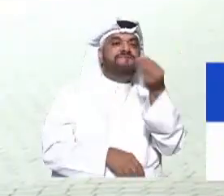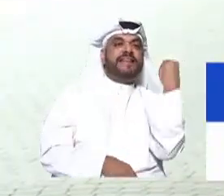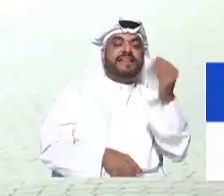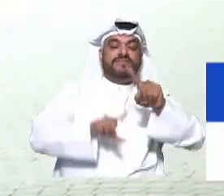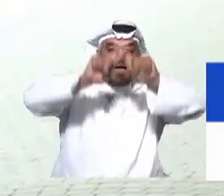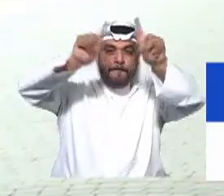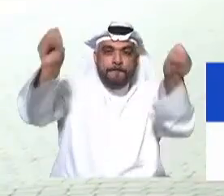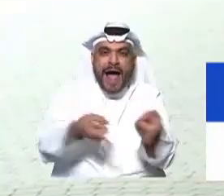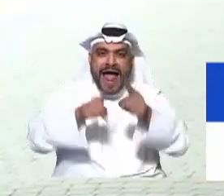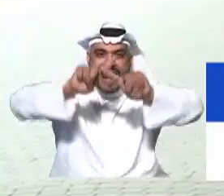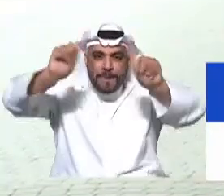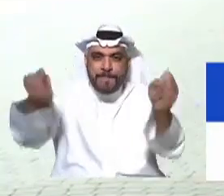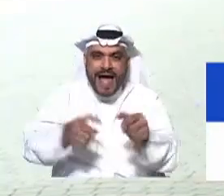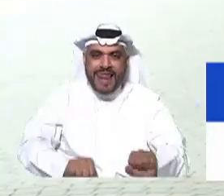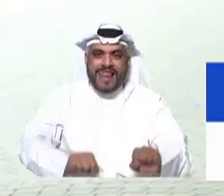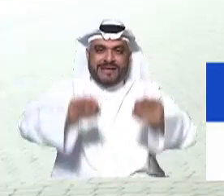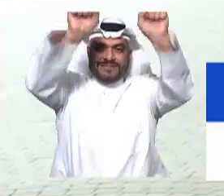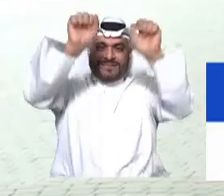التي